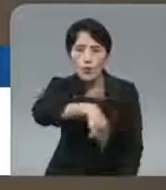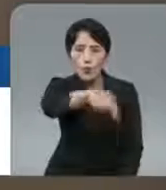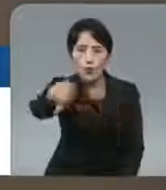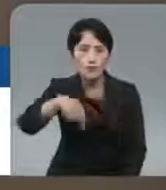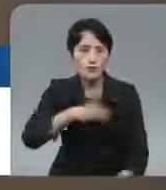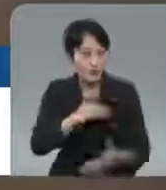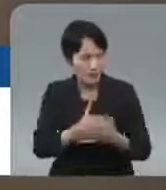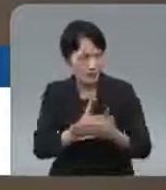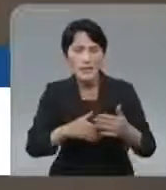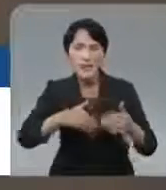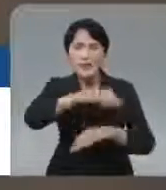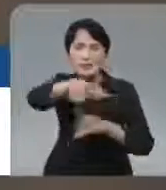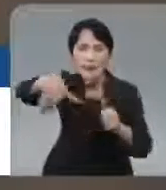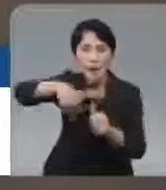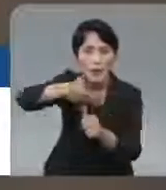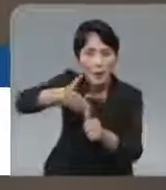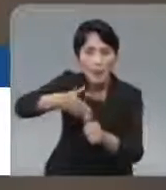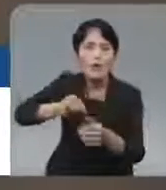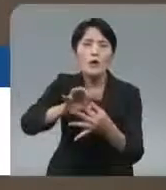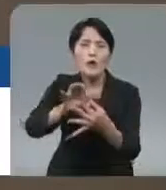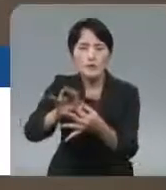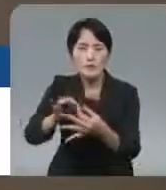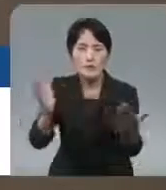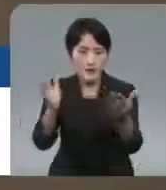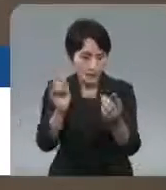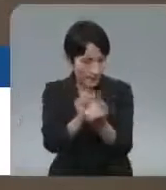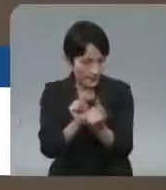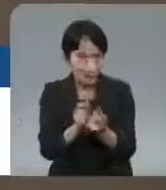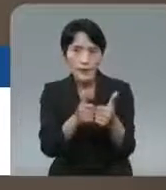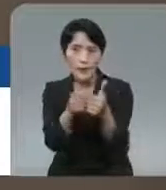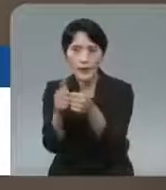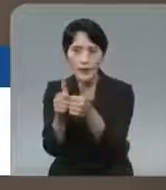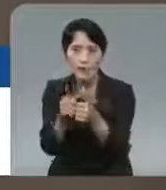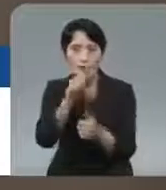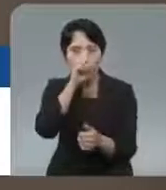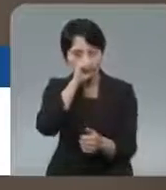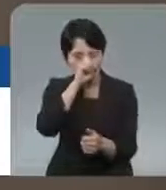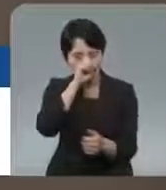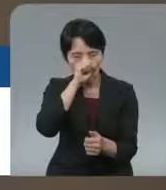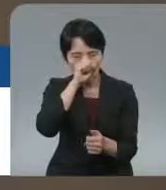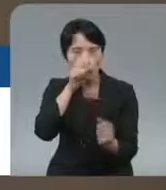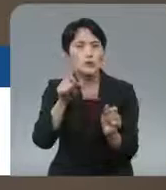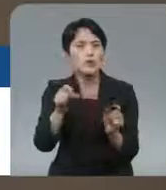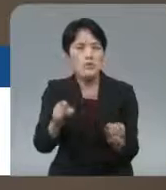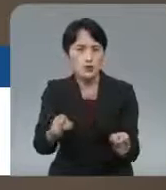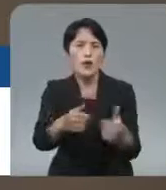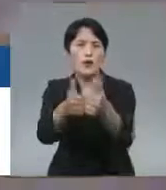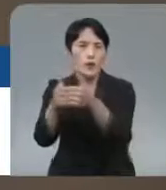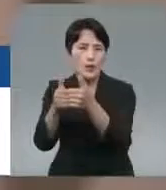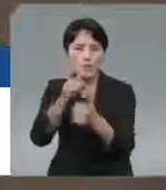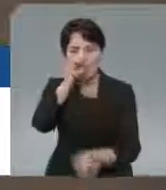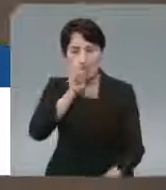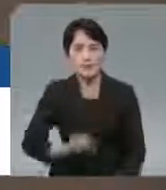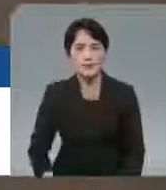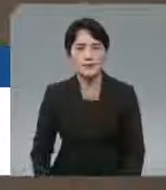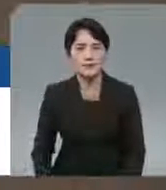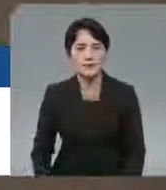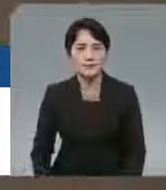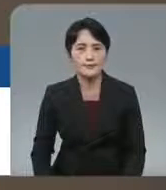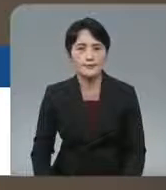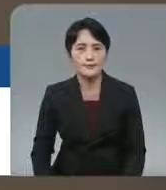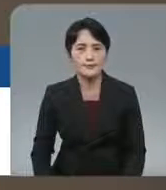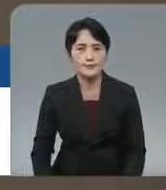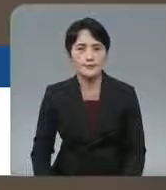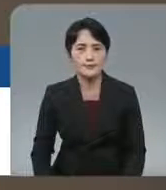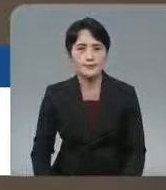bối cảnh cuộc tập trận quân sự chung hàng Mỹ đang được triển khai nhằm thảo luận về phương án đối lại đối thoại với Bắc Triều Tiên gần đây miền Bắc đã liên tục